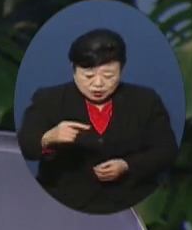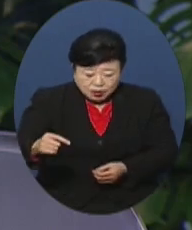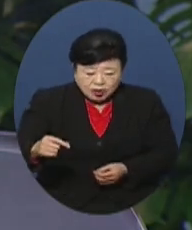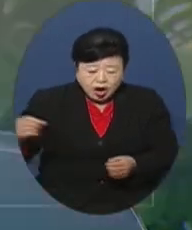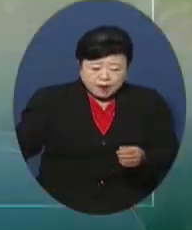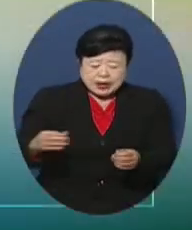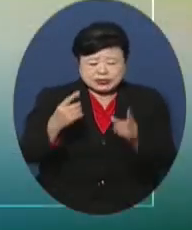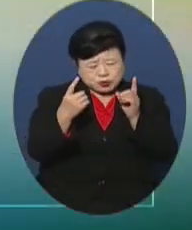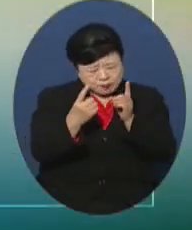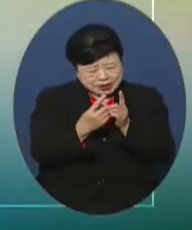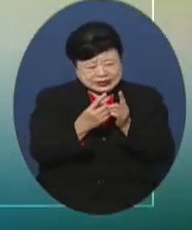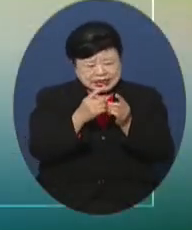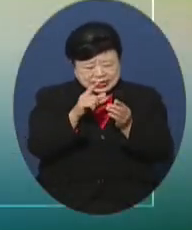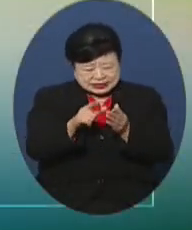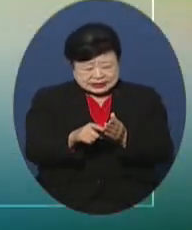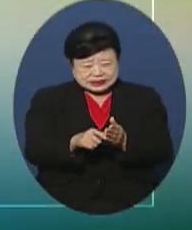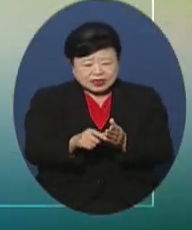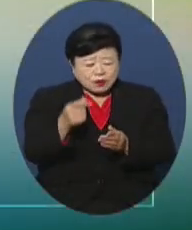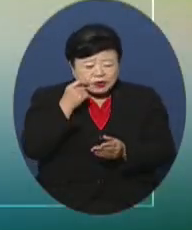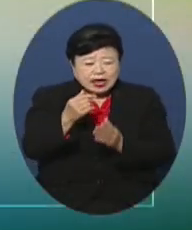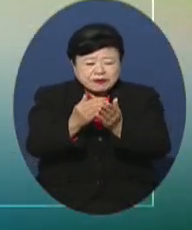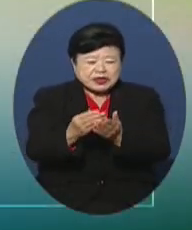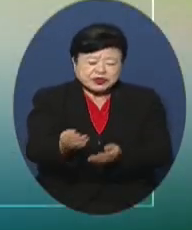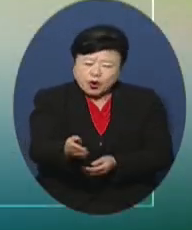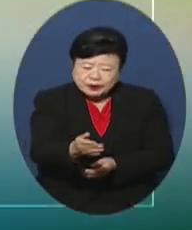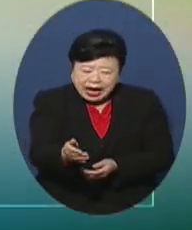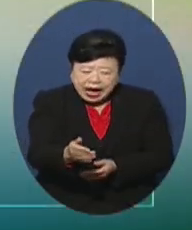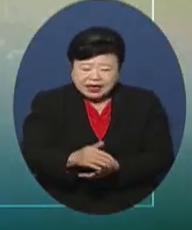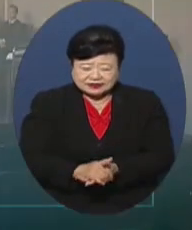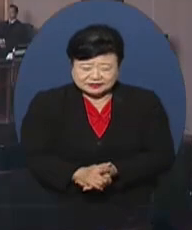파도를 만나보지 못한 배는 없다.